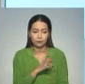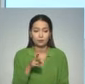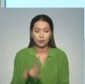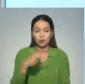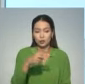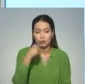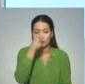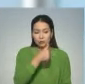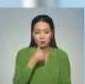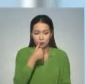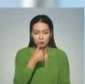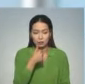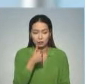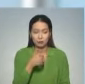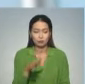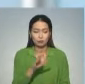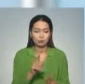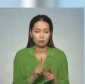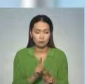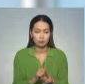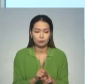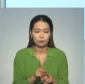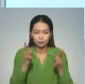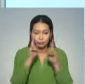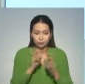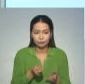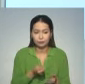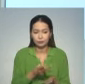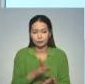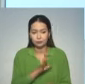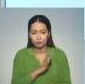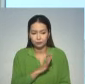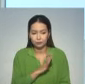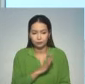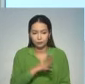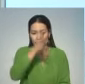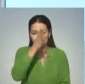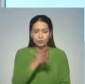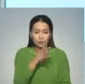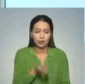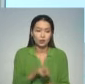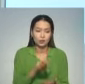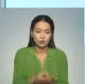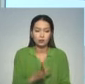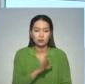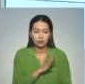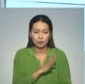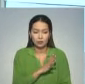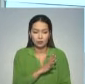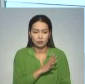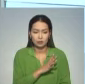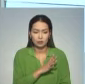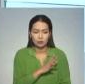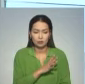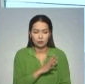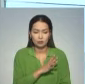2020-да жазылған. Қайтадан ауырдым, содан кейін 5 ай жаттым. Донор ағам